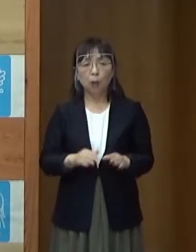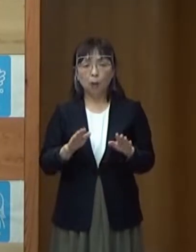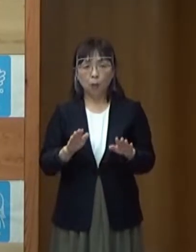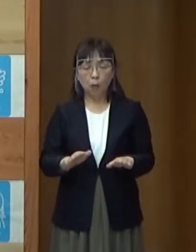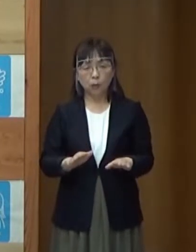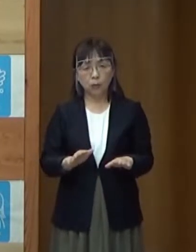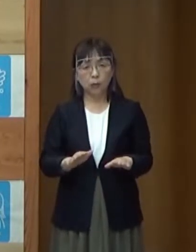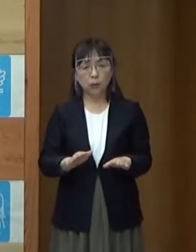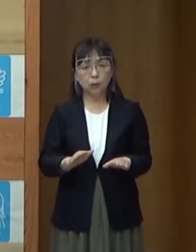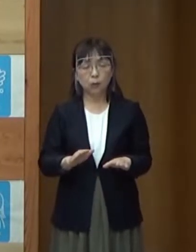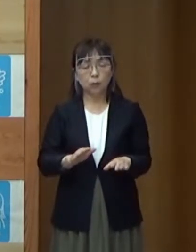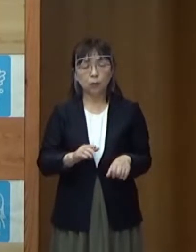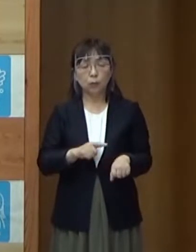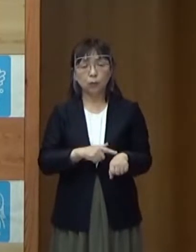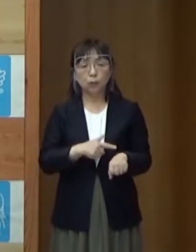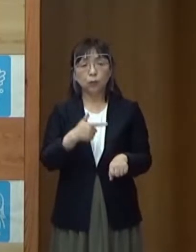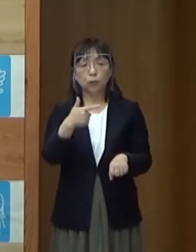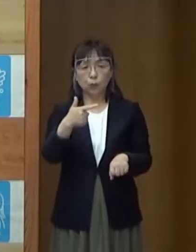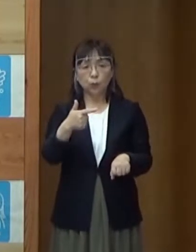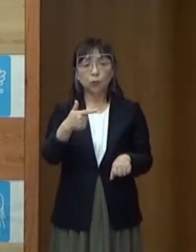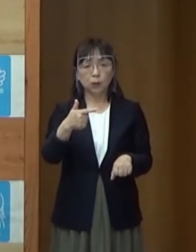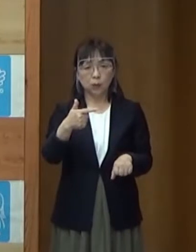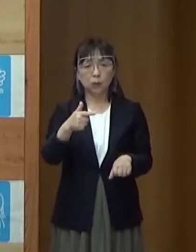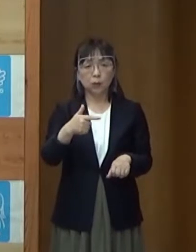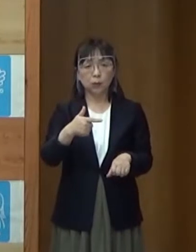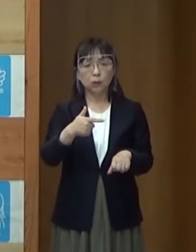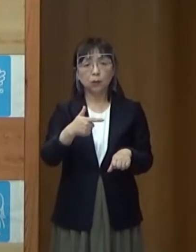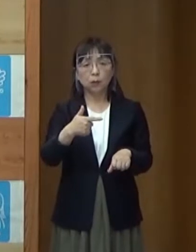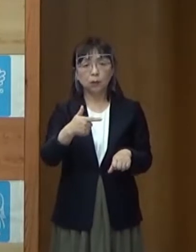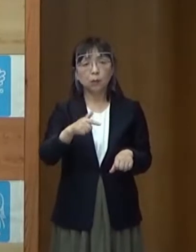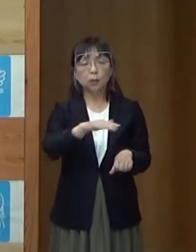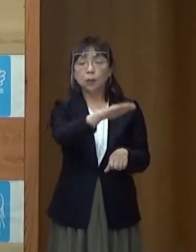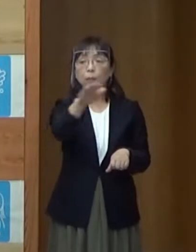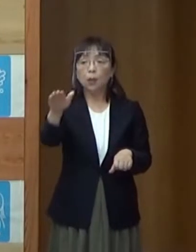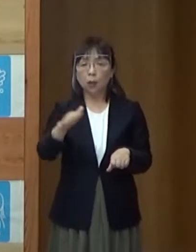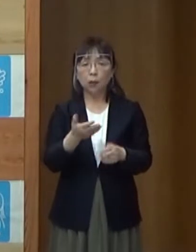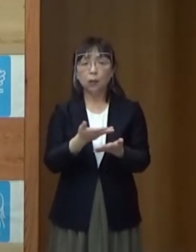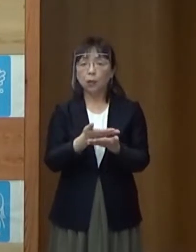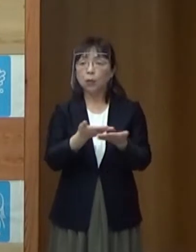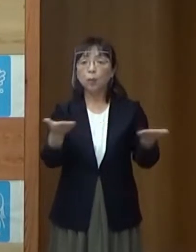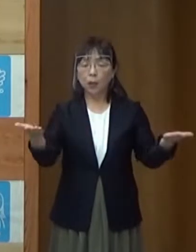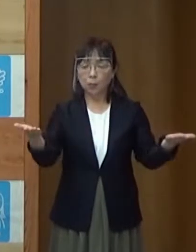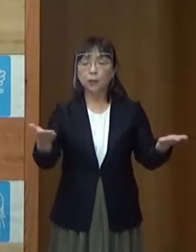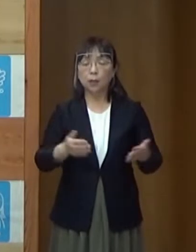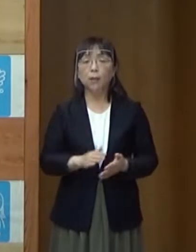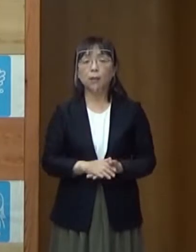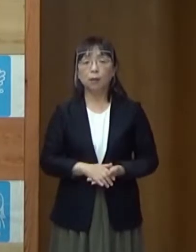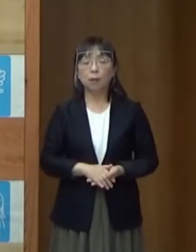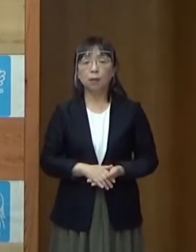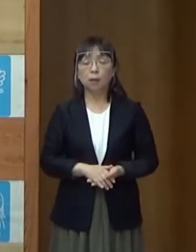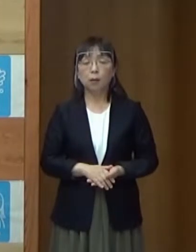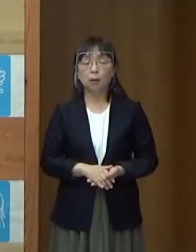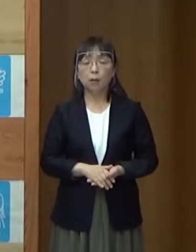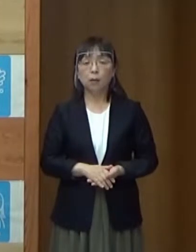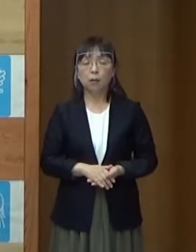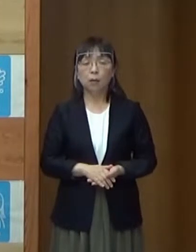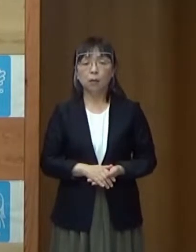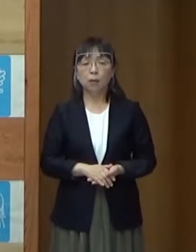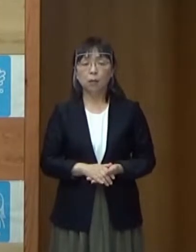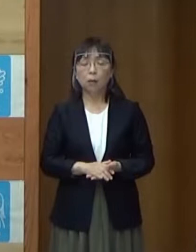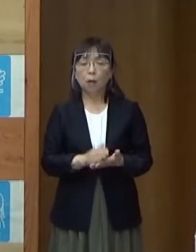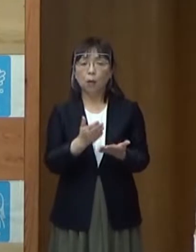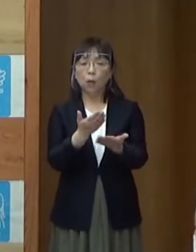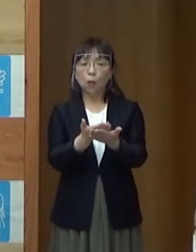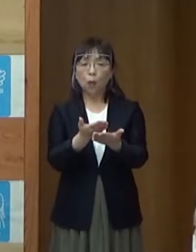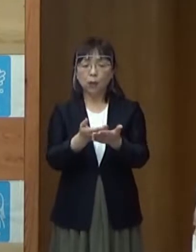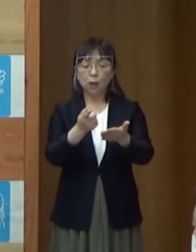日18時に記者の皆様にお配りをさせていただいておると思いますけれども、その要請の